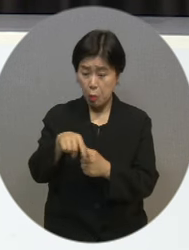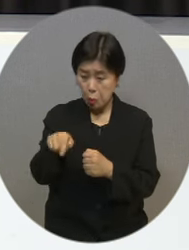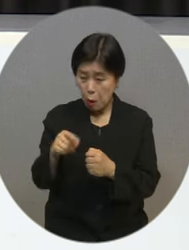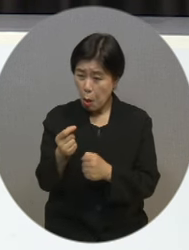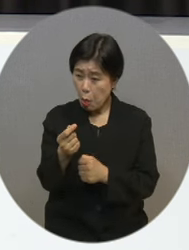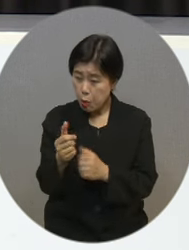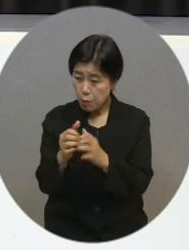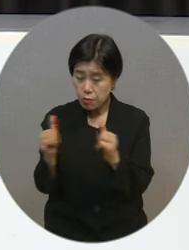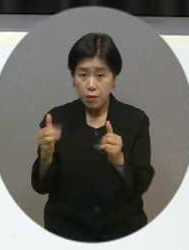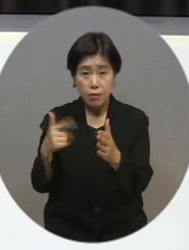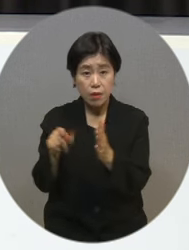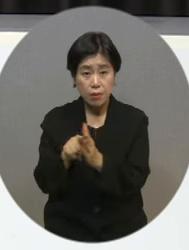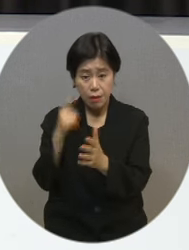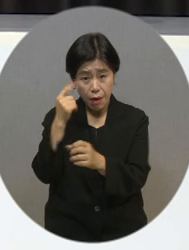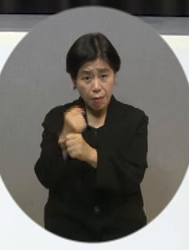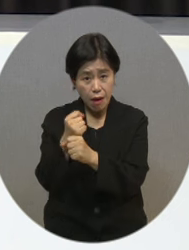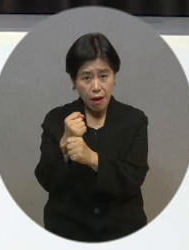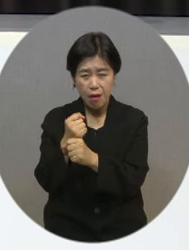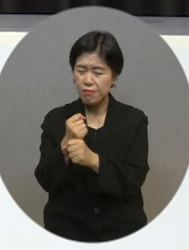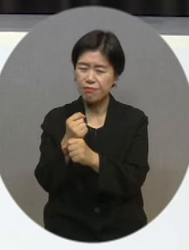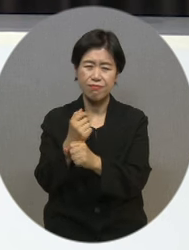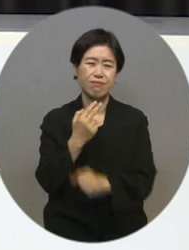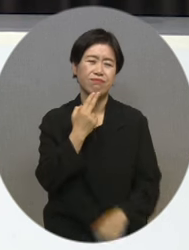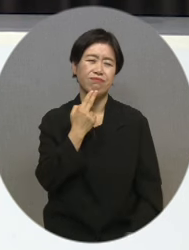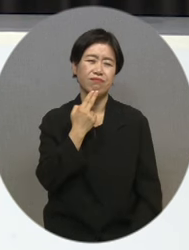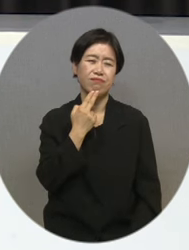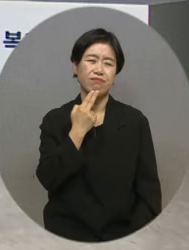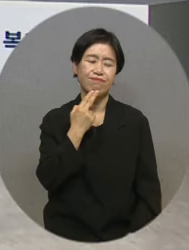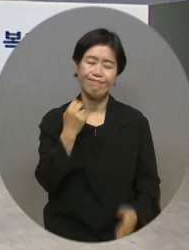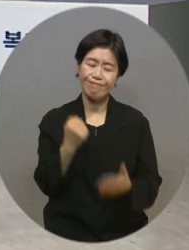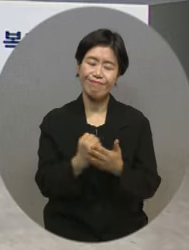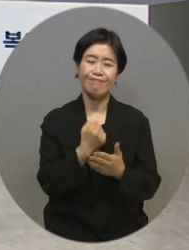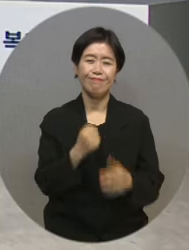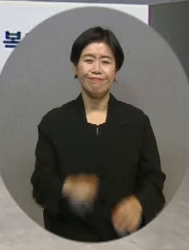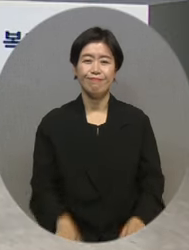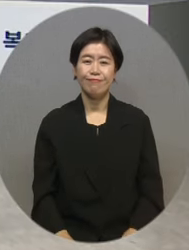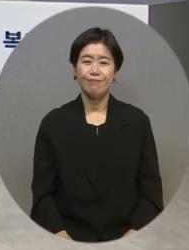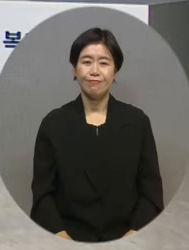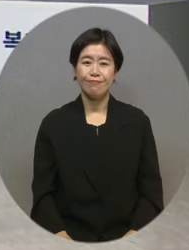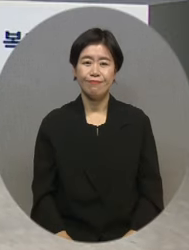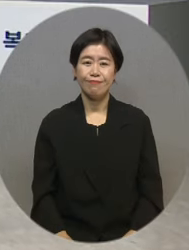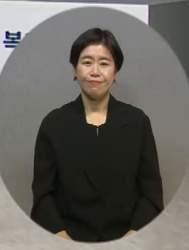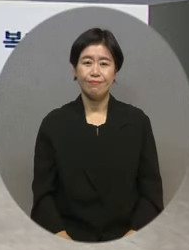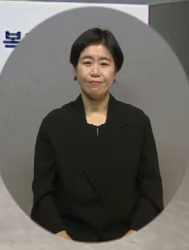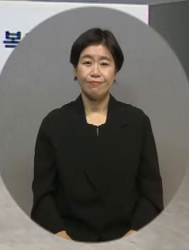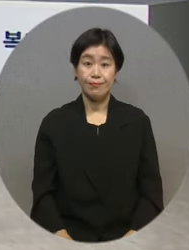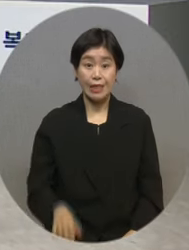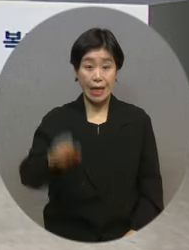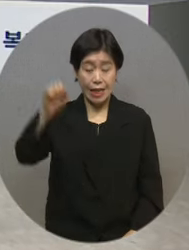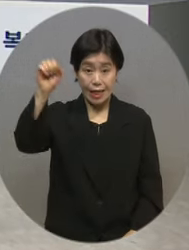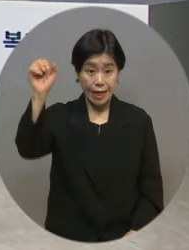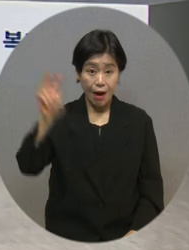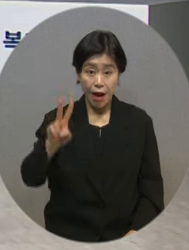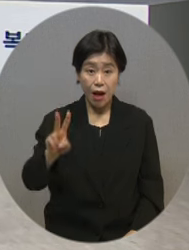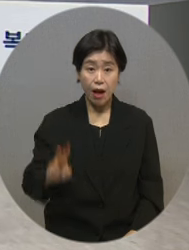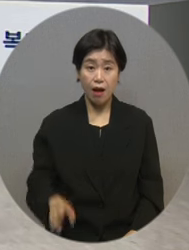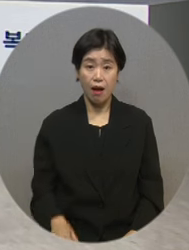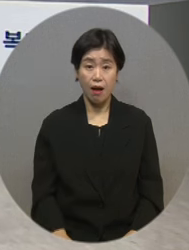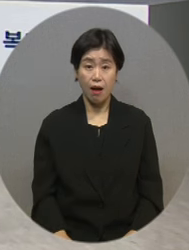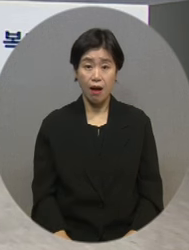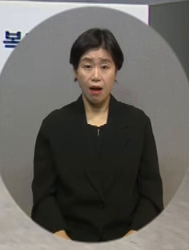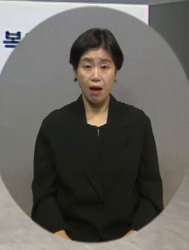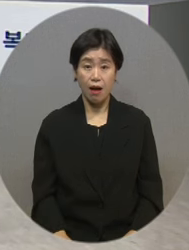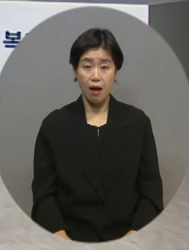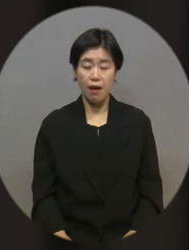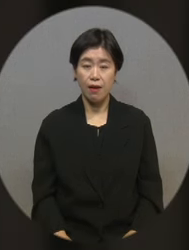되는 그런 실정이라고 이해하고 있습니다. 근데 진짜 어느 날 갑자기 그것도